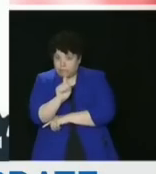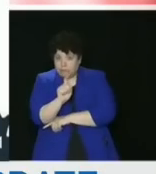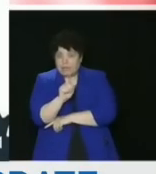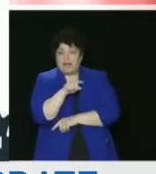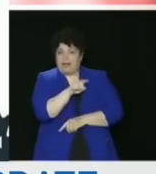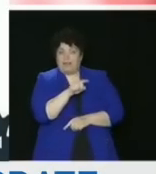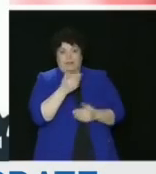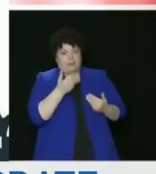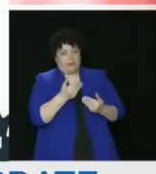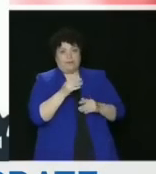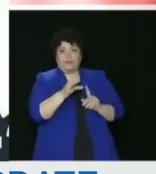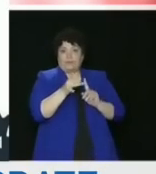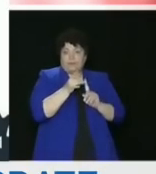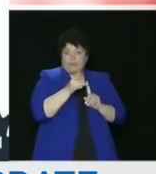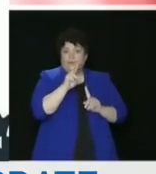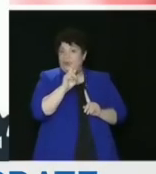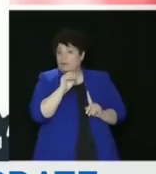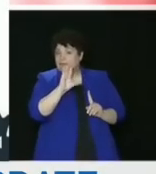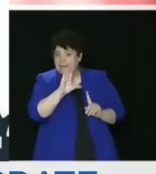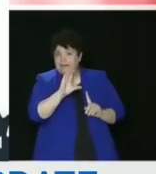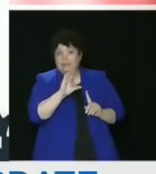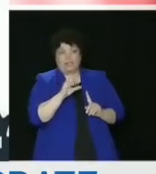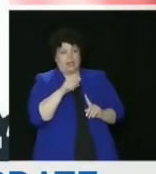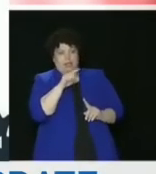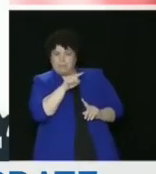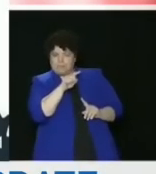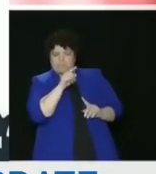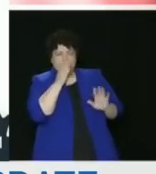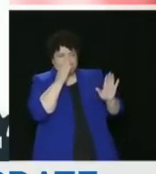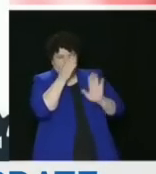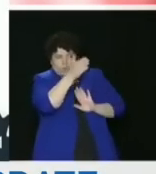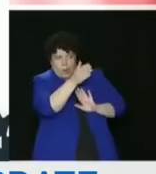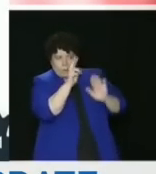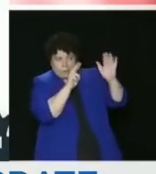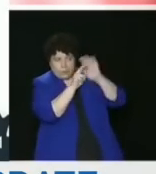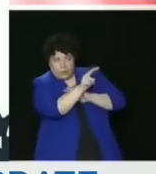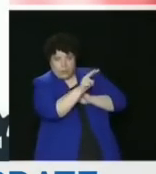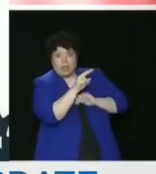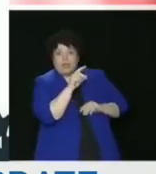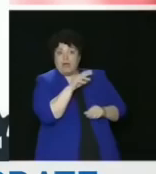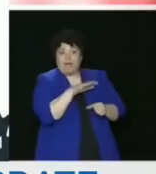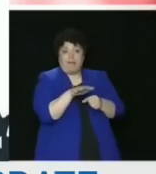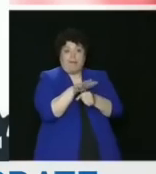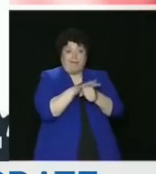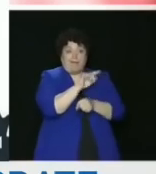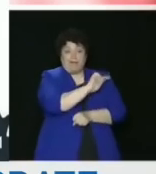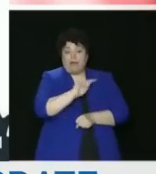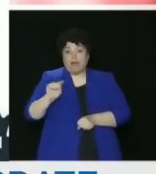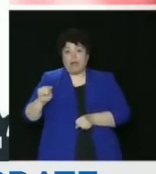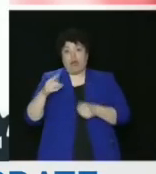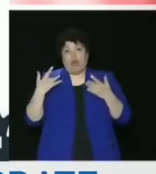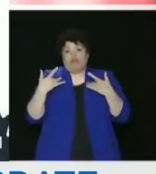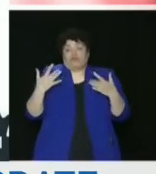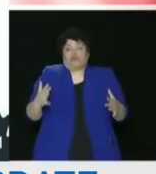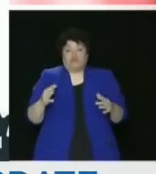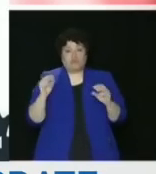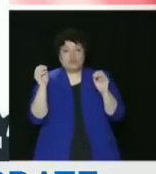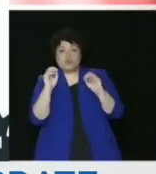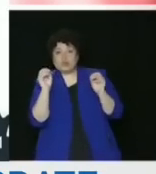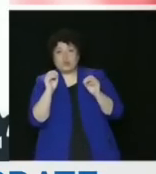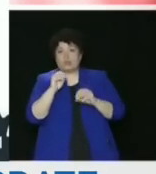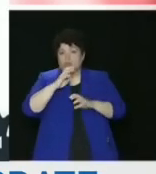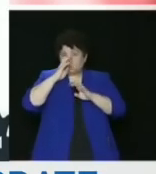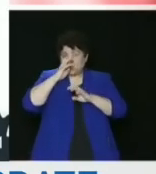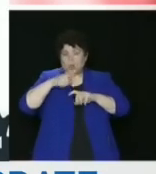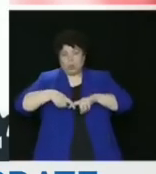terme this mis à updated jour longer-range indique que forecast si model les régions predicts fortement that touchées if heavily n'avaient rien impacted fait pour areas had renforcer les done mesures de nothing to santé strengthen publique, public